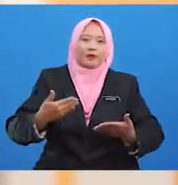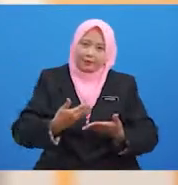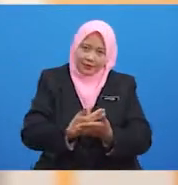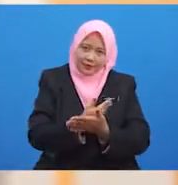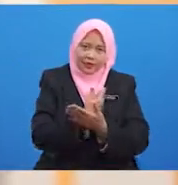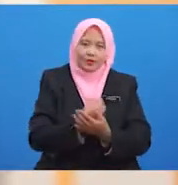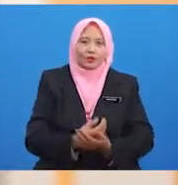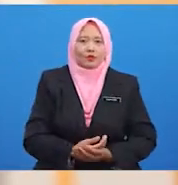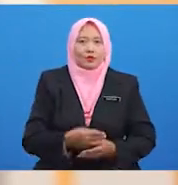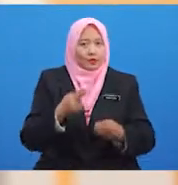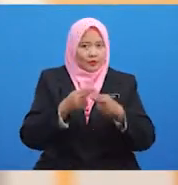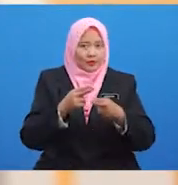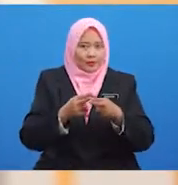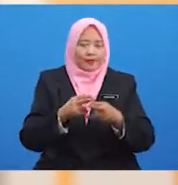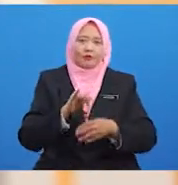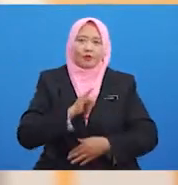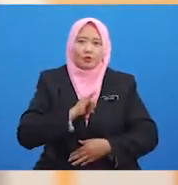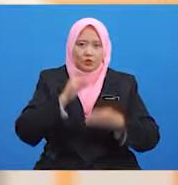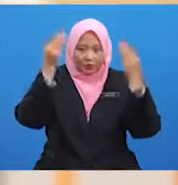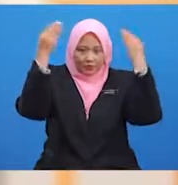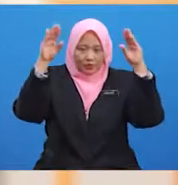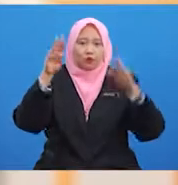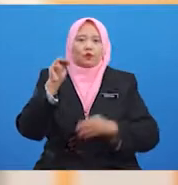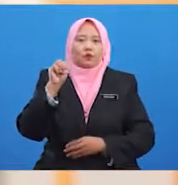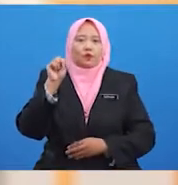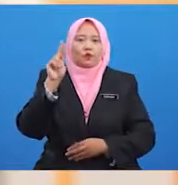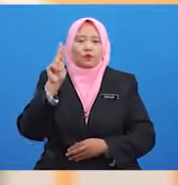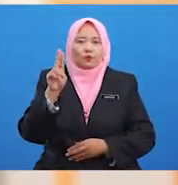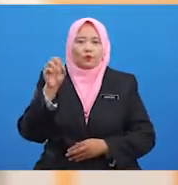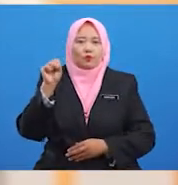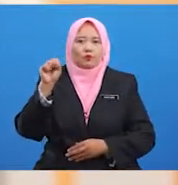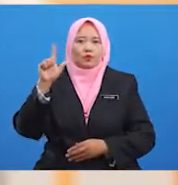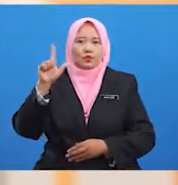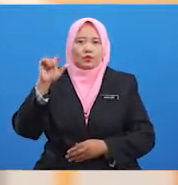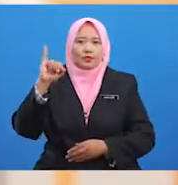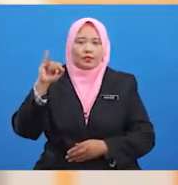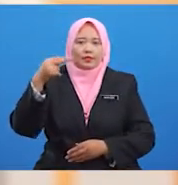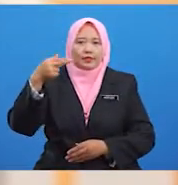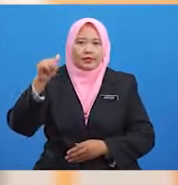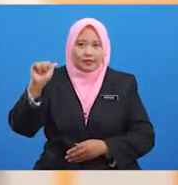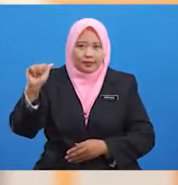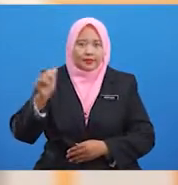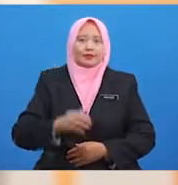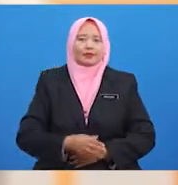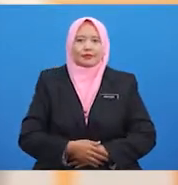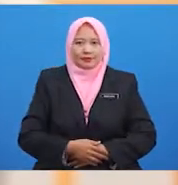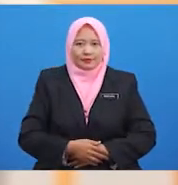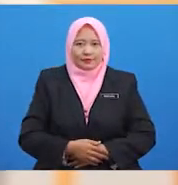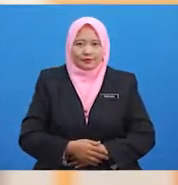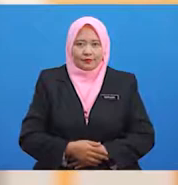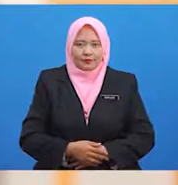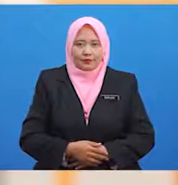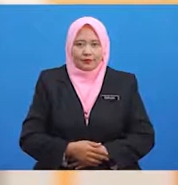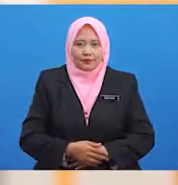kita, nama cikgu Siti Musliha binti Ahmad dan cikgu mengajar subjek geografi